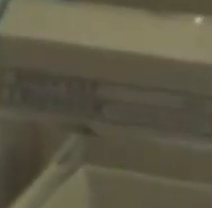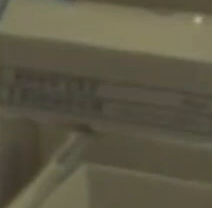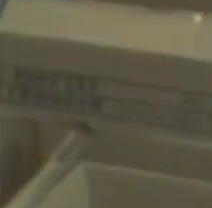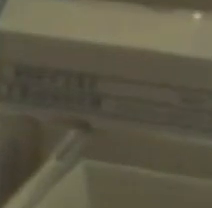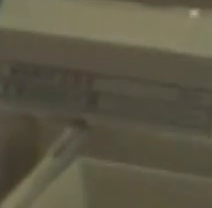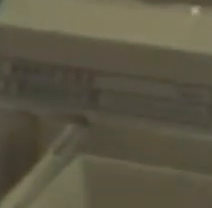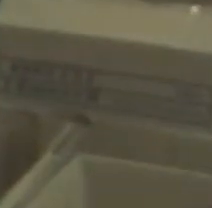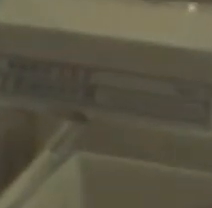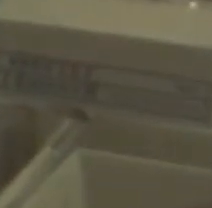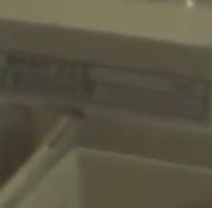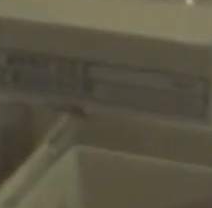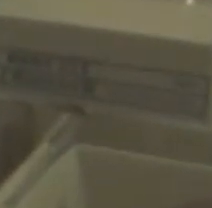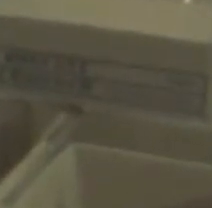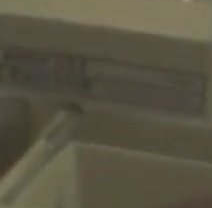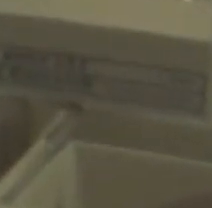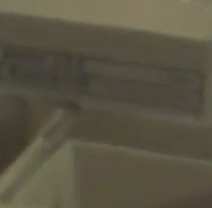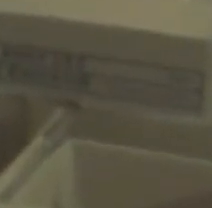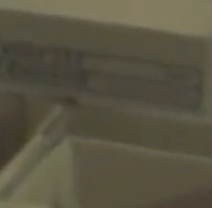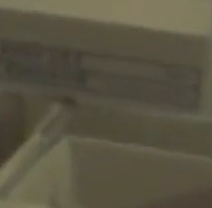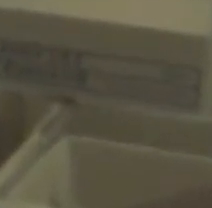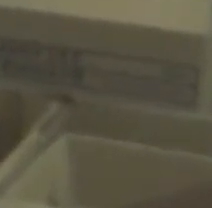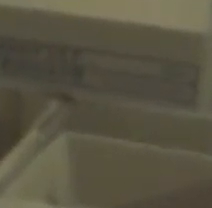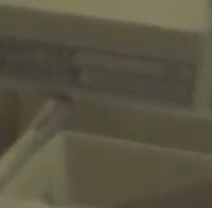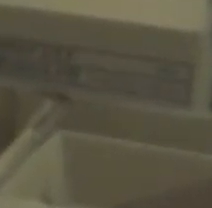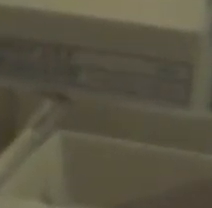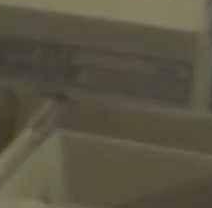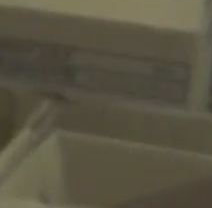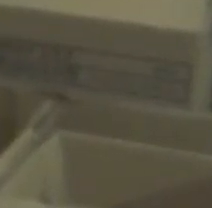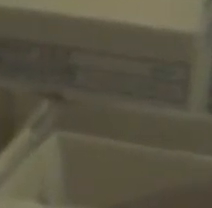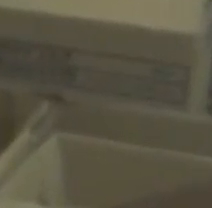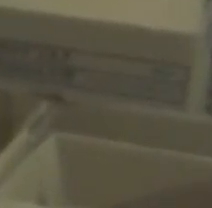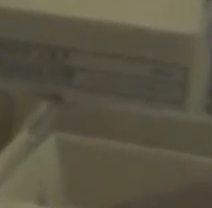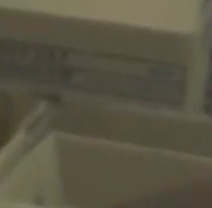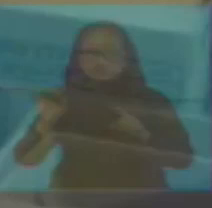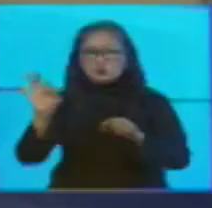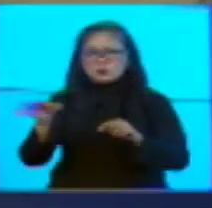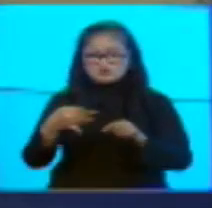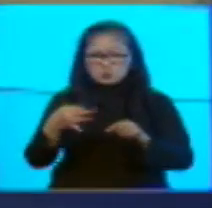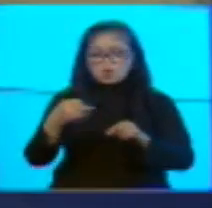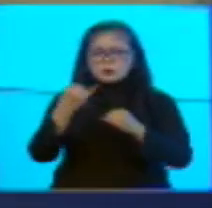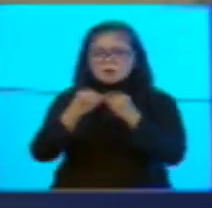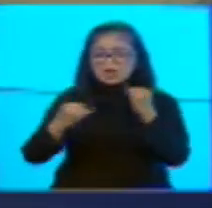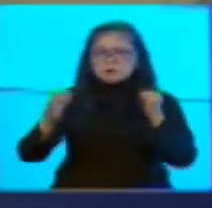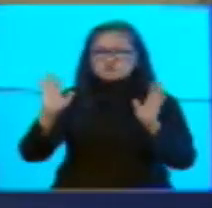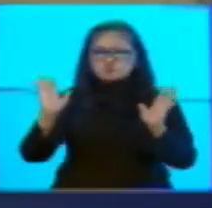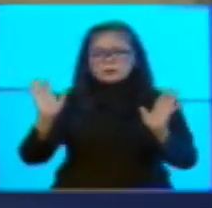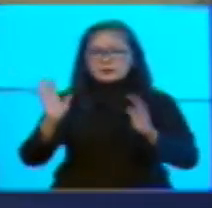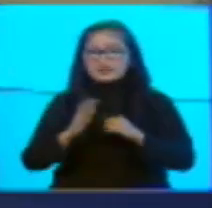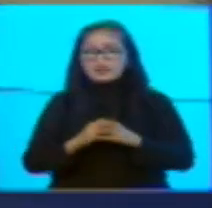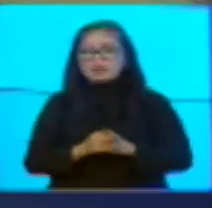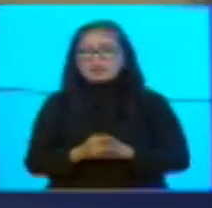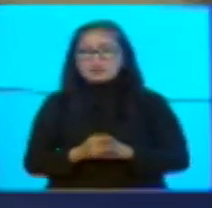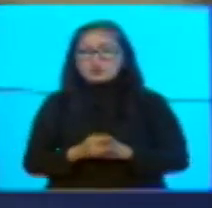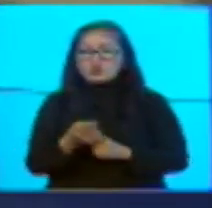Oh, banyak sekali dicari, cuman sudah kosong 4 hari terakhir ini, sudah kosong sama sekali. Biasanya nyari apa, obat apa